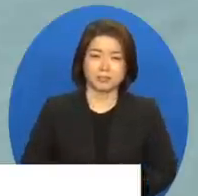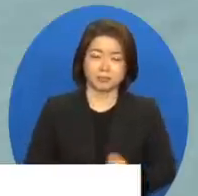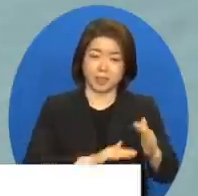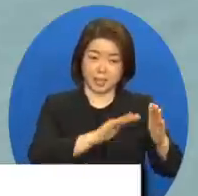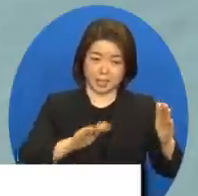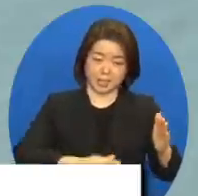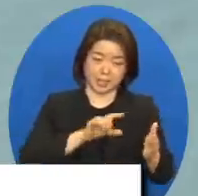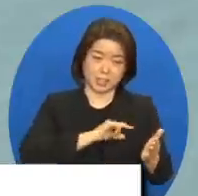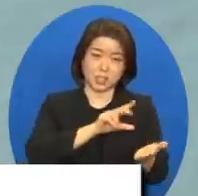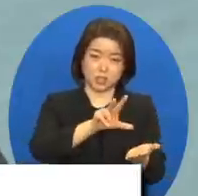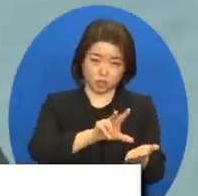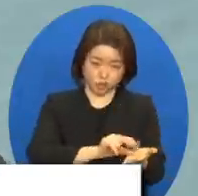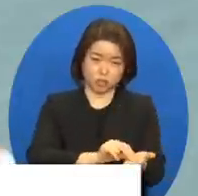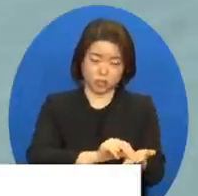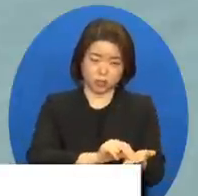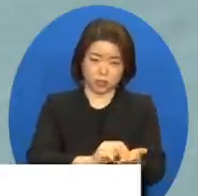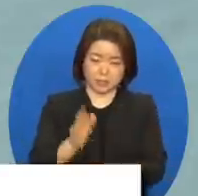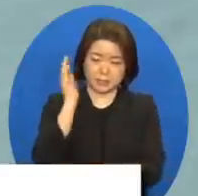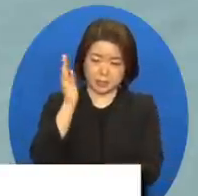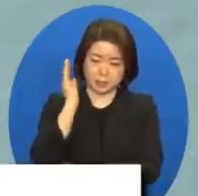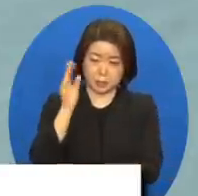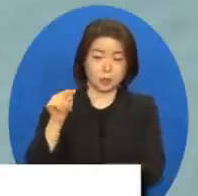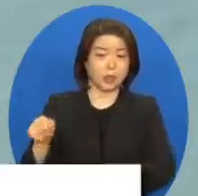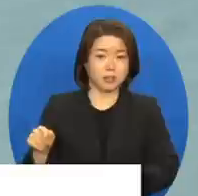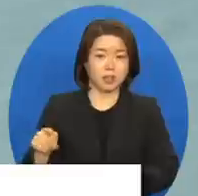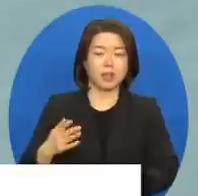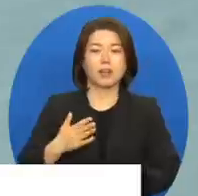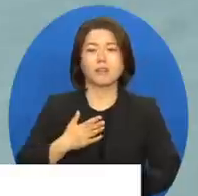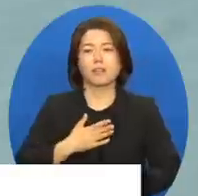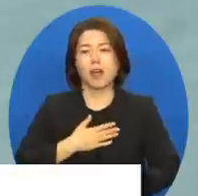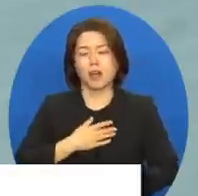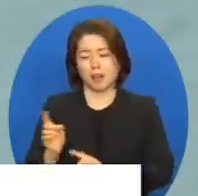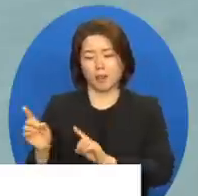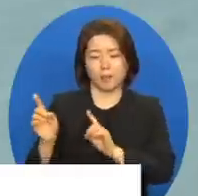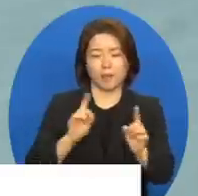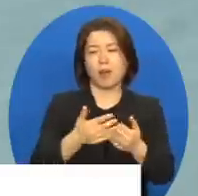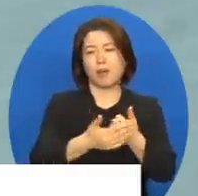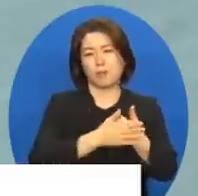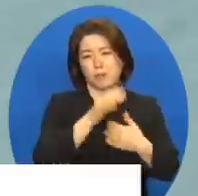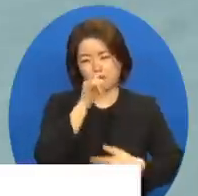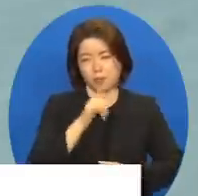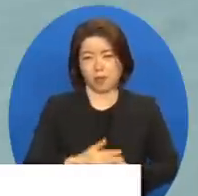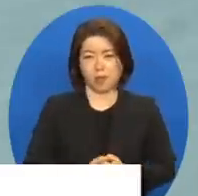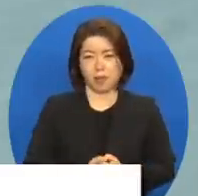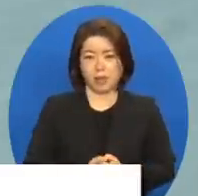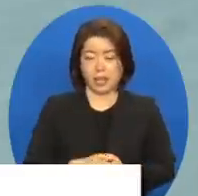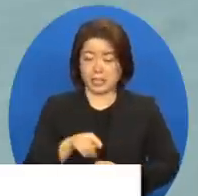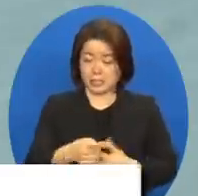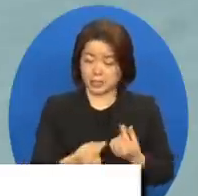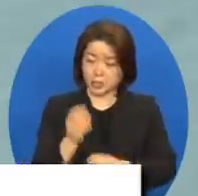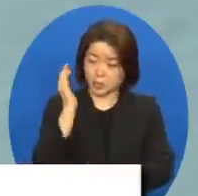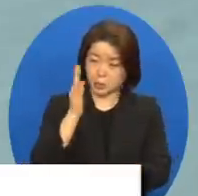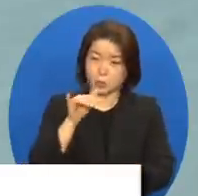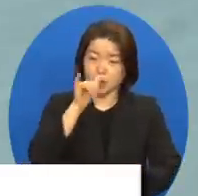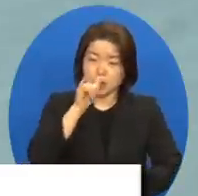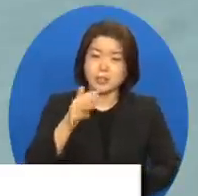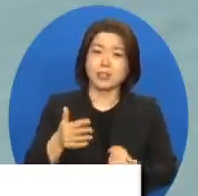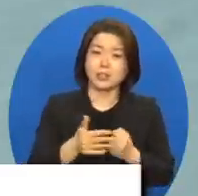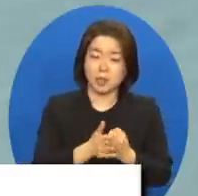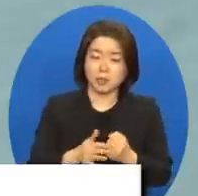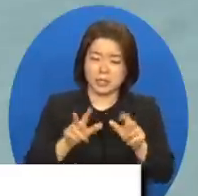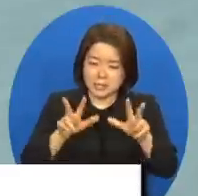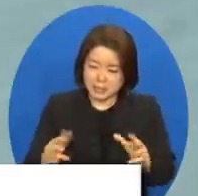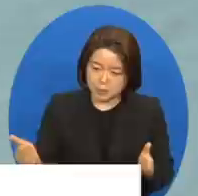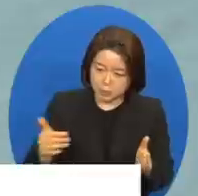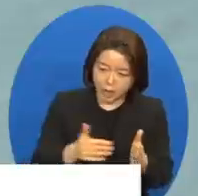가정을 주제로 했던 설교가 저를 살린 거예요. 그렇게 설교를 했었기 때문에 지금 이렇게 여기까지